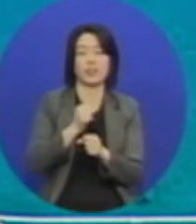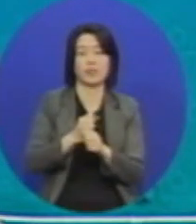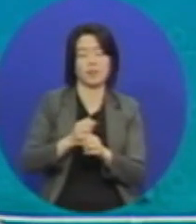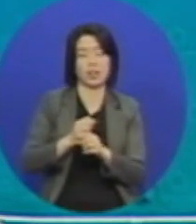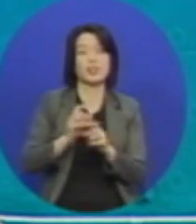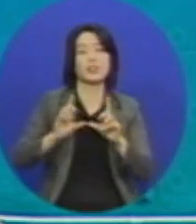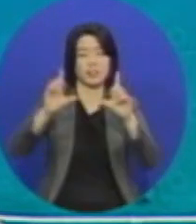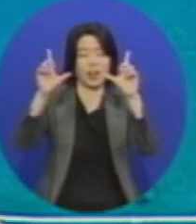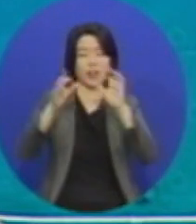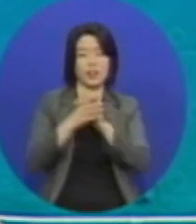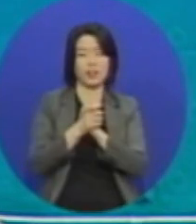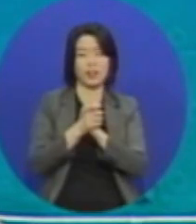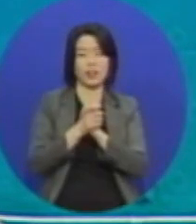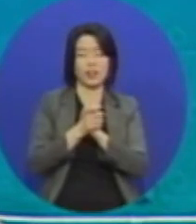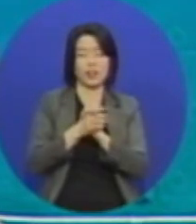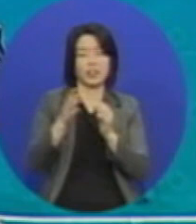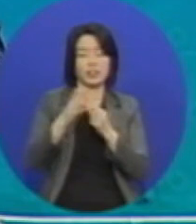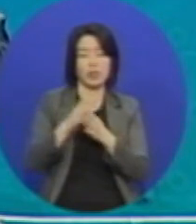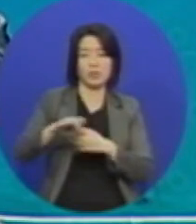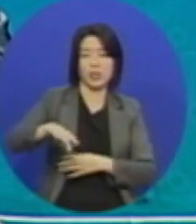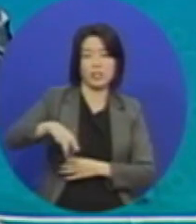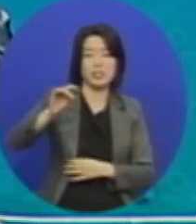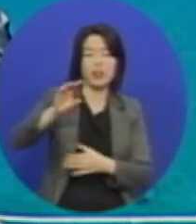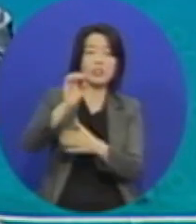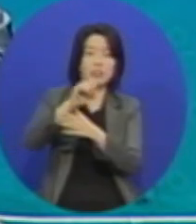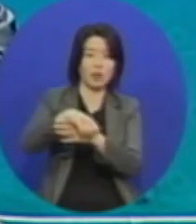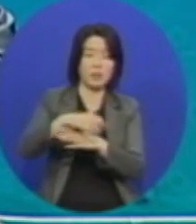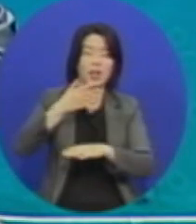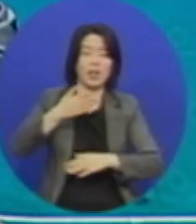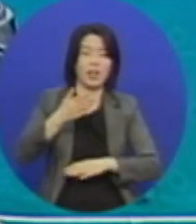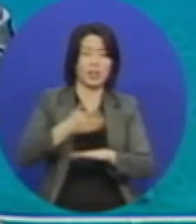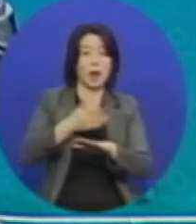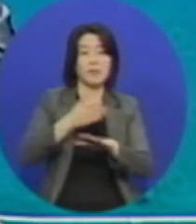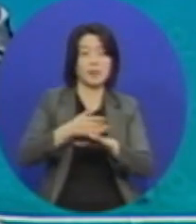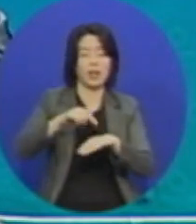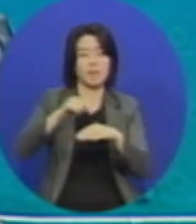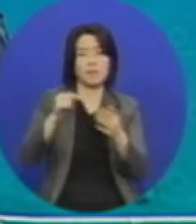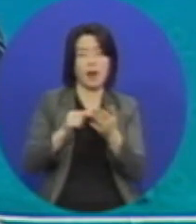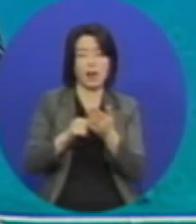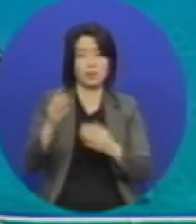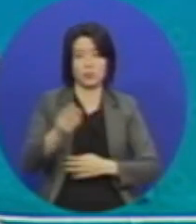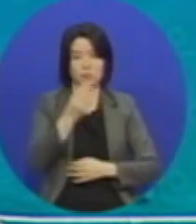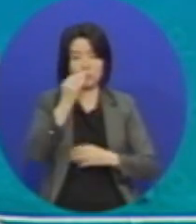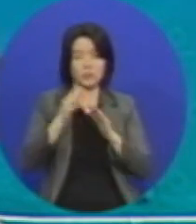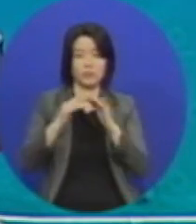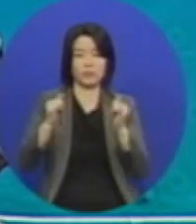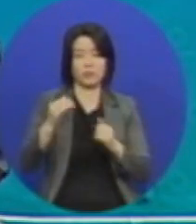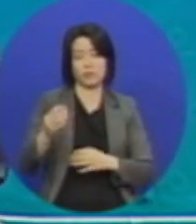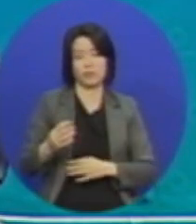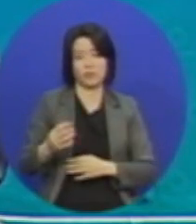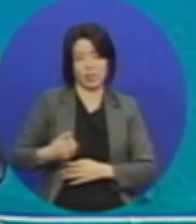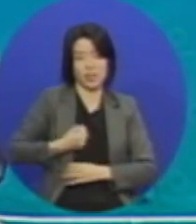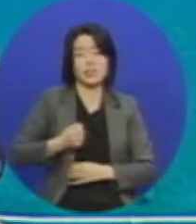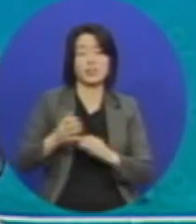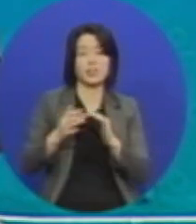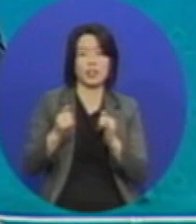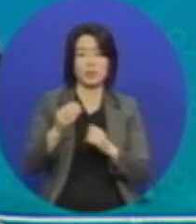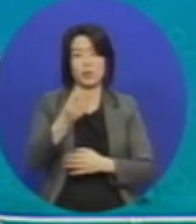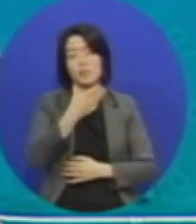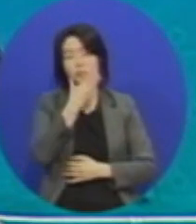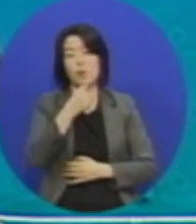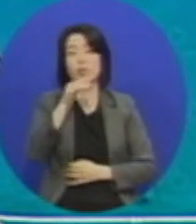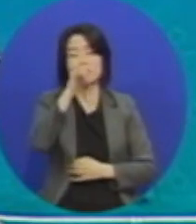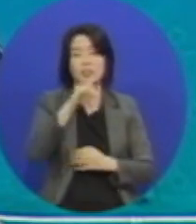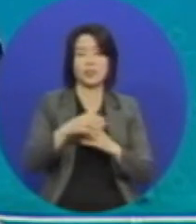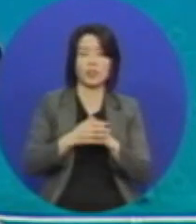우리가 첫 열매 감사의 믿음을 가지고 사는 성도가 되는 것이 그렇게 보기 있는 거예요 예수님의